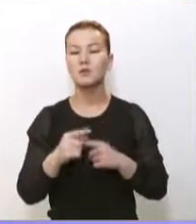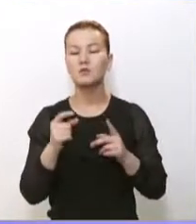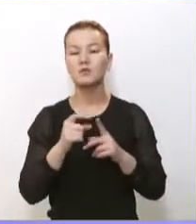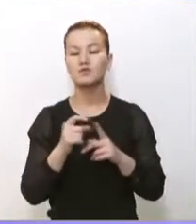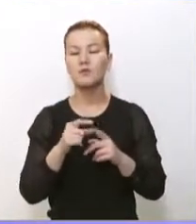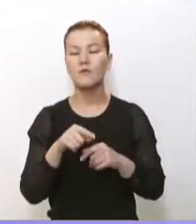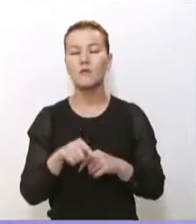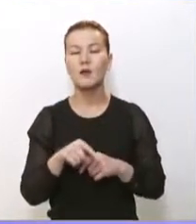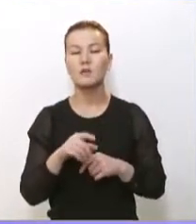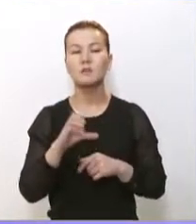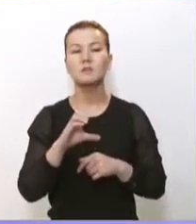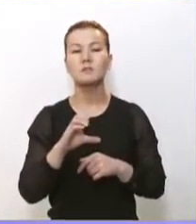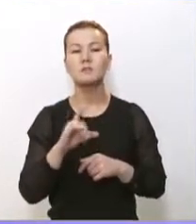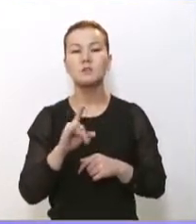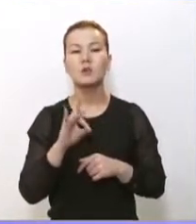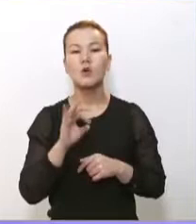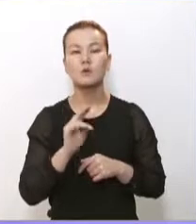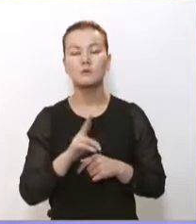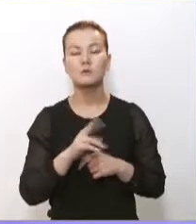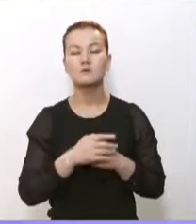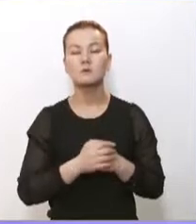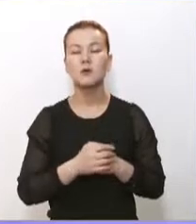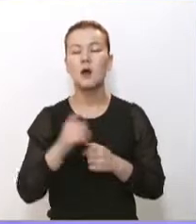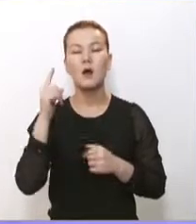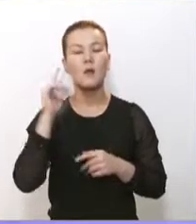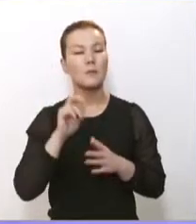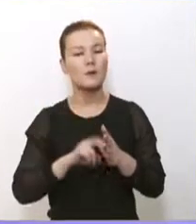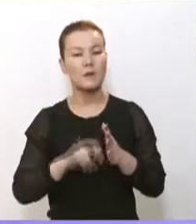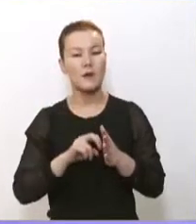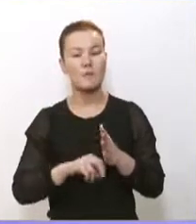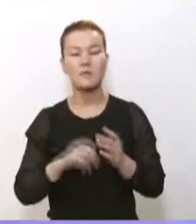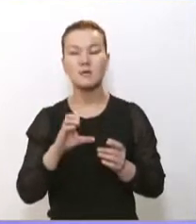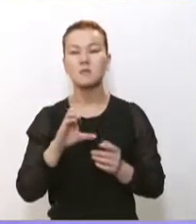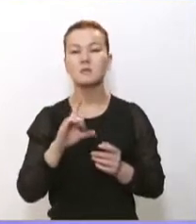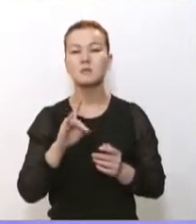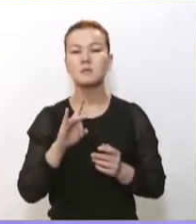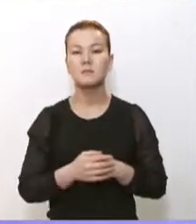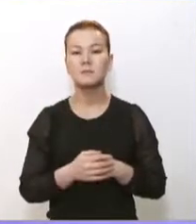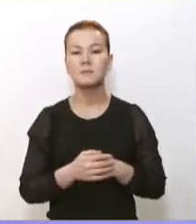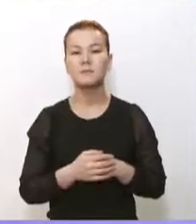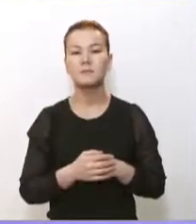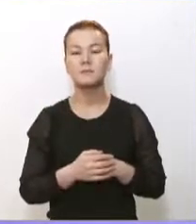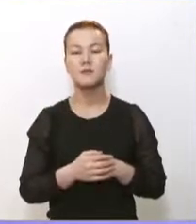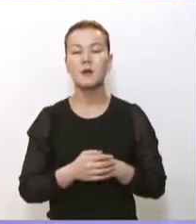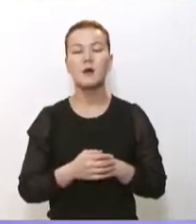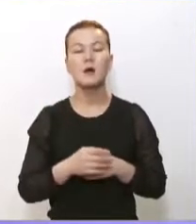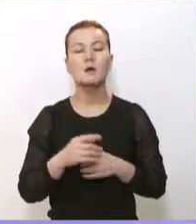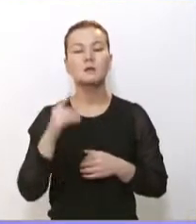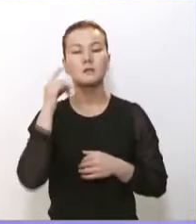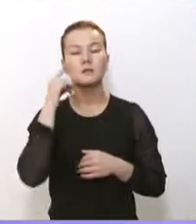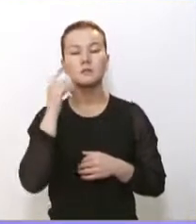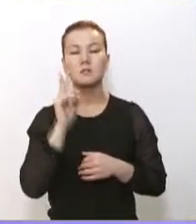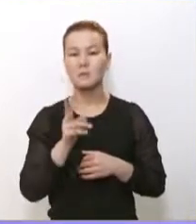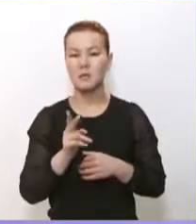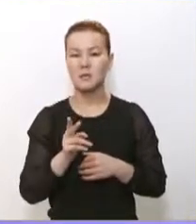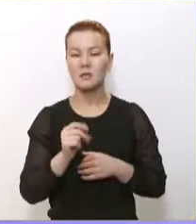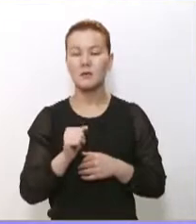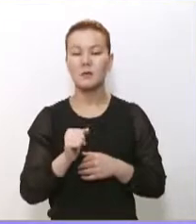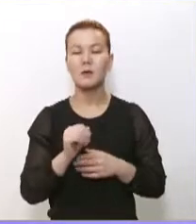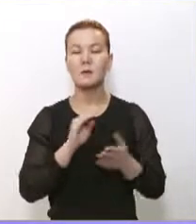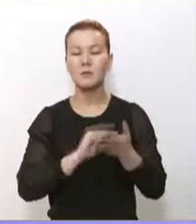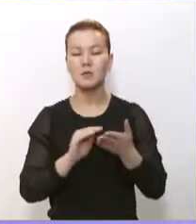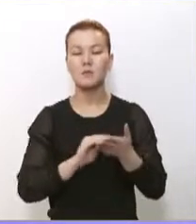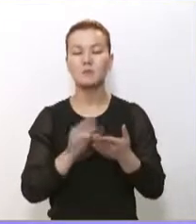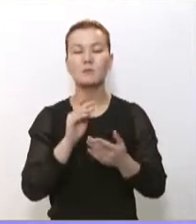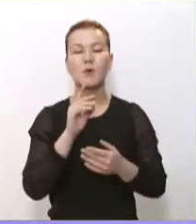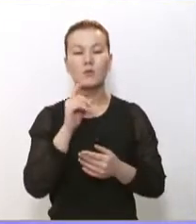Следующее слово. Сырок. Проверьте. Сырки. Слышим звук К.